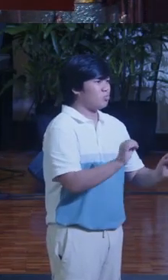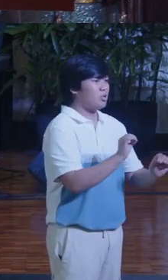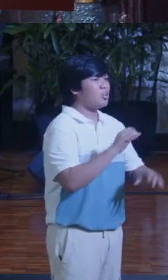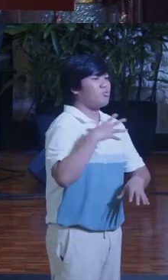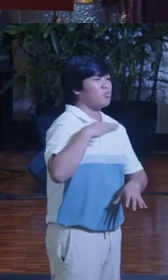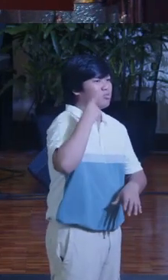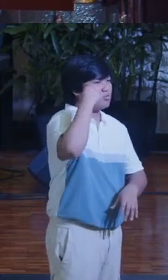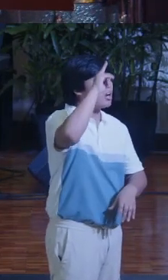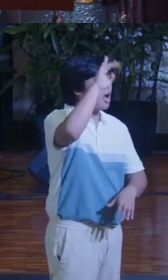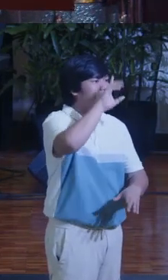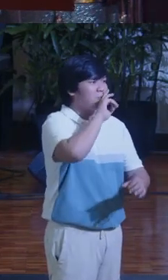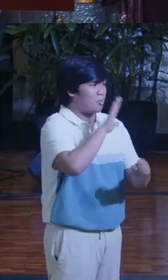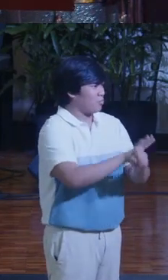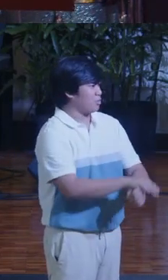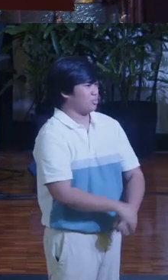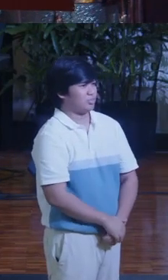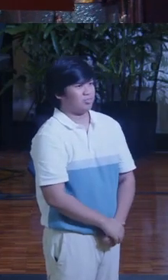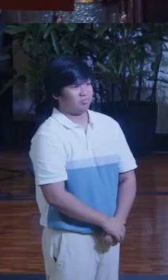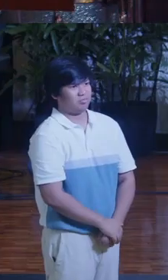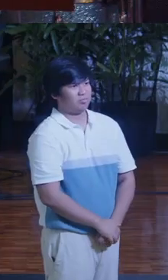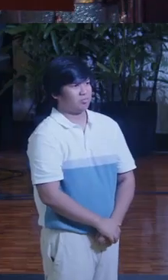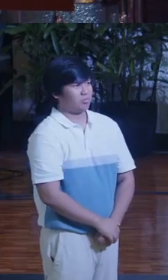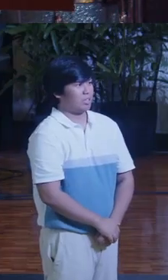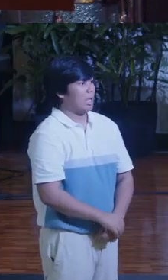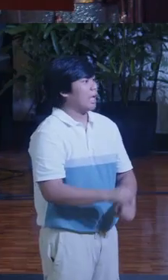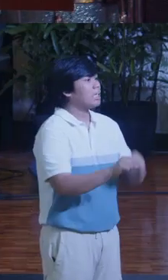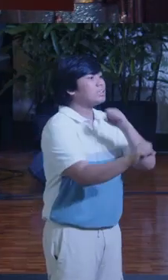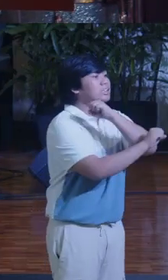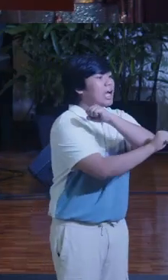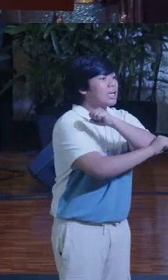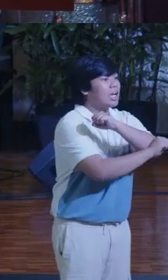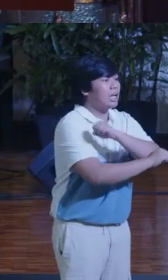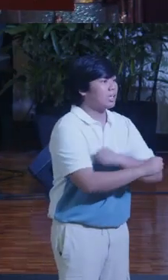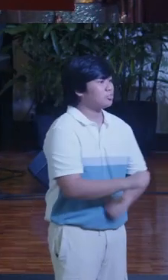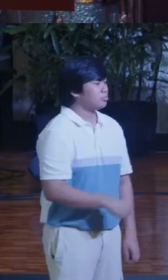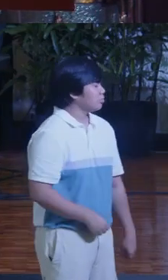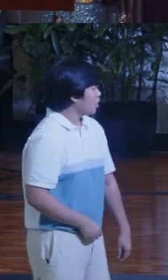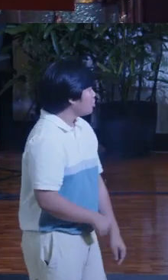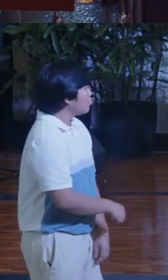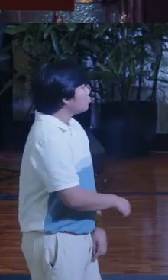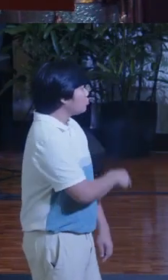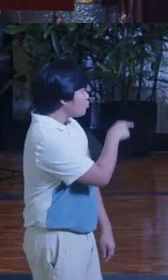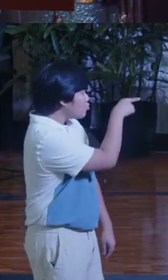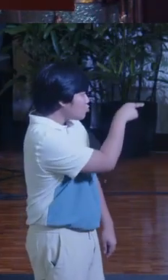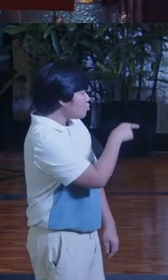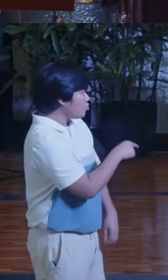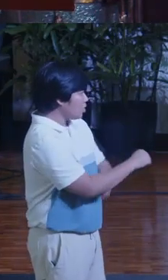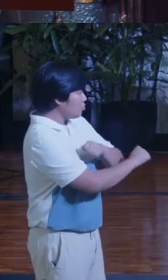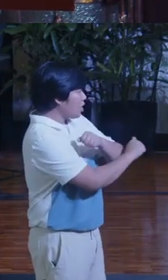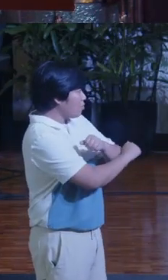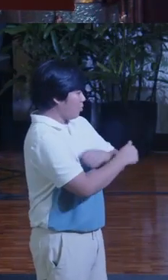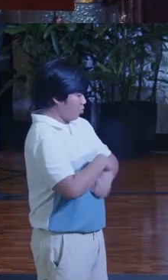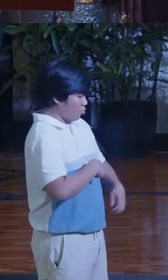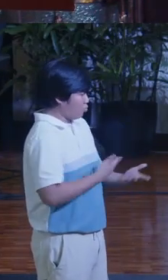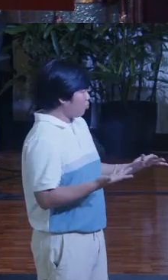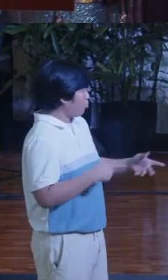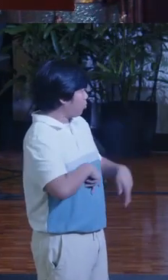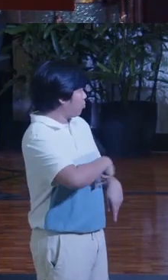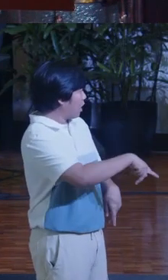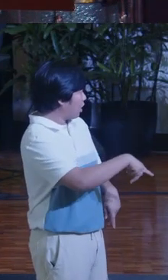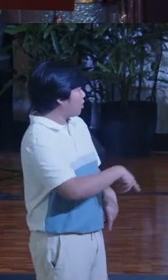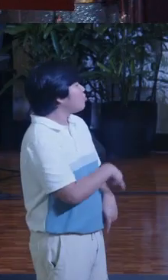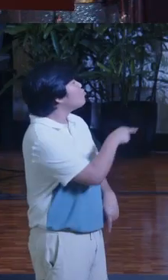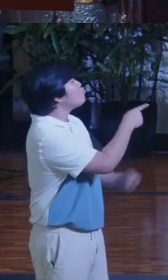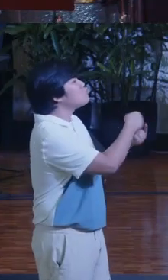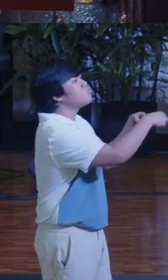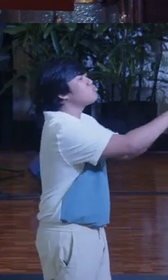nyo na maintindihan. No? Kung ano ang kanyang ginawa. Alam nyo na ako anong ginawa. Rated PG nga eh. No? Go